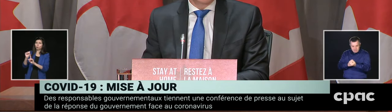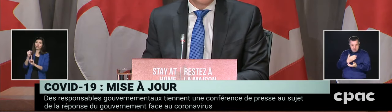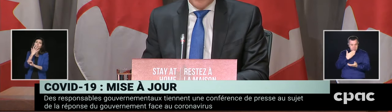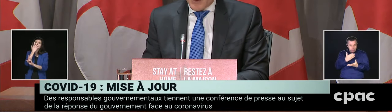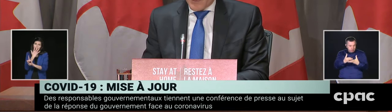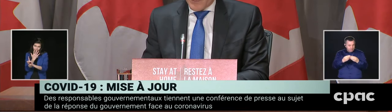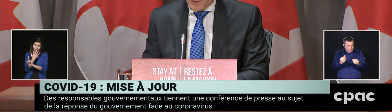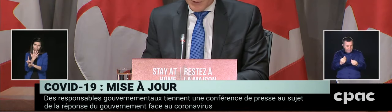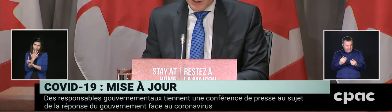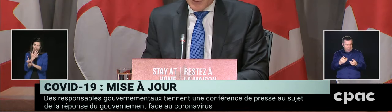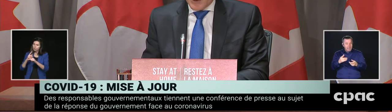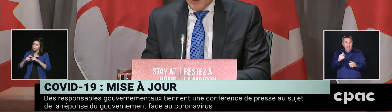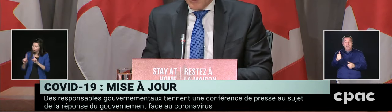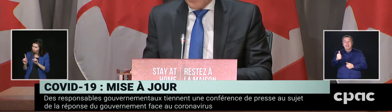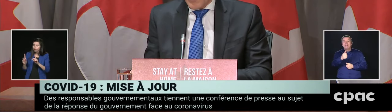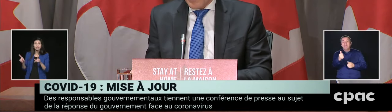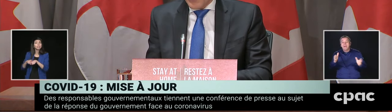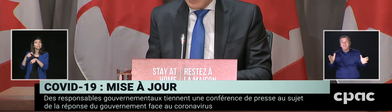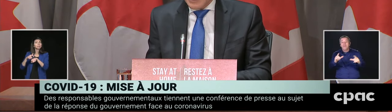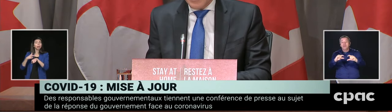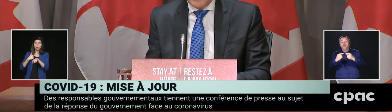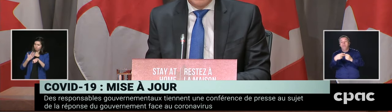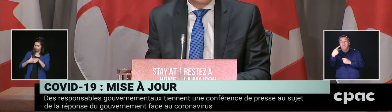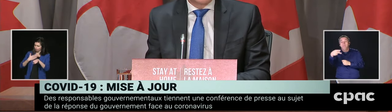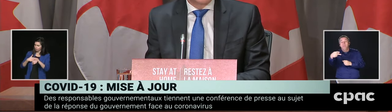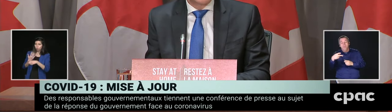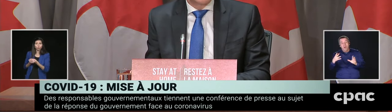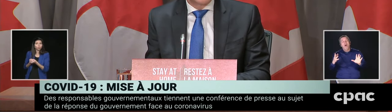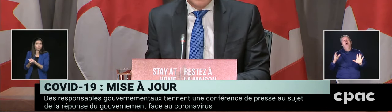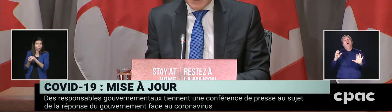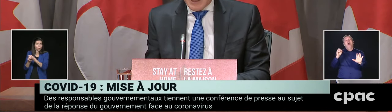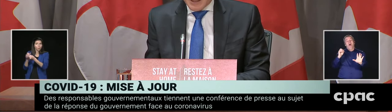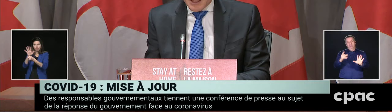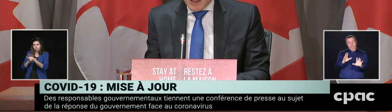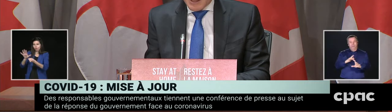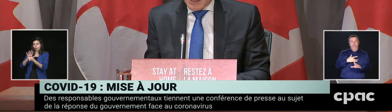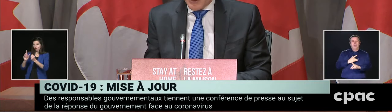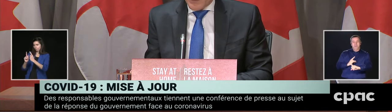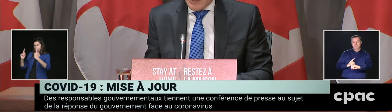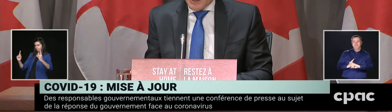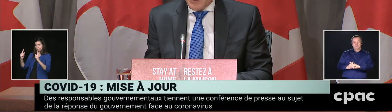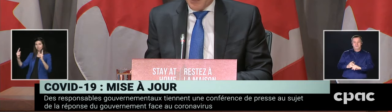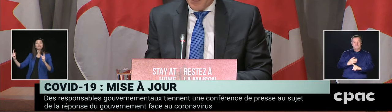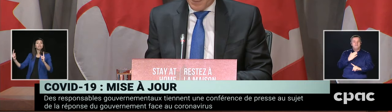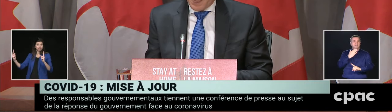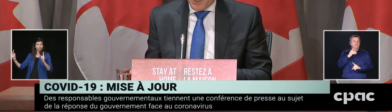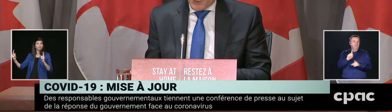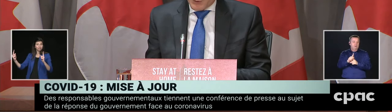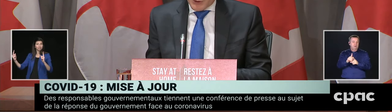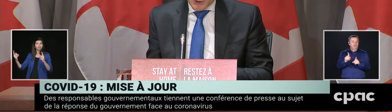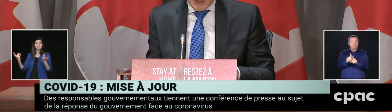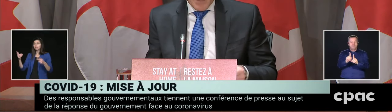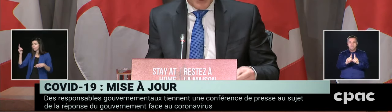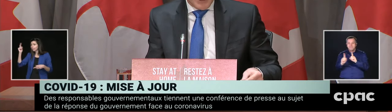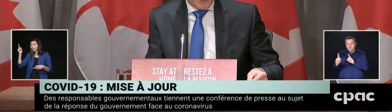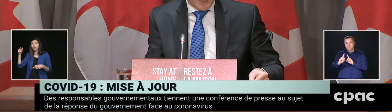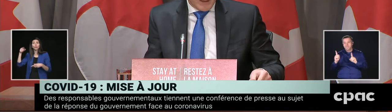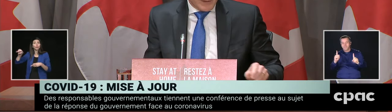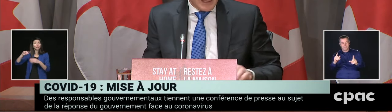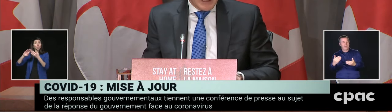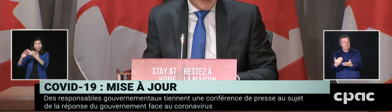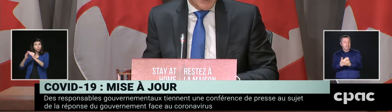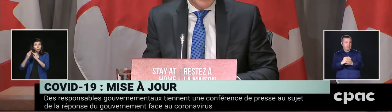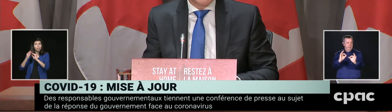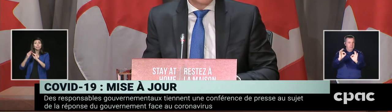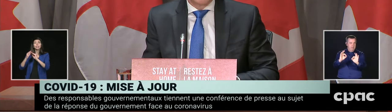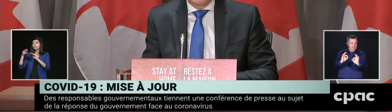groupes constituent une forme positive et saine de distanciation physique, une mesure importante pour